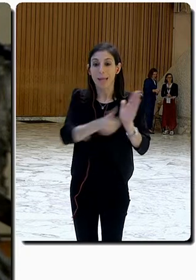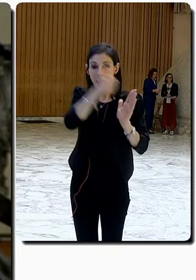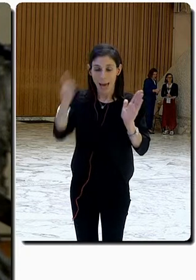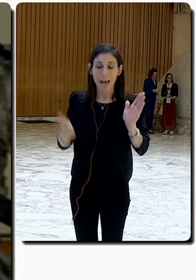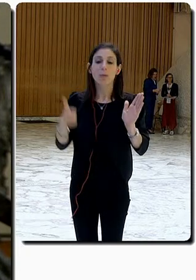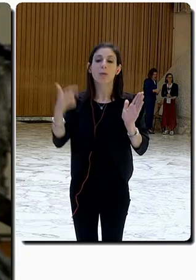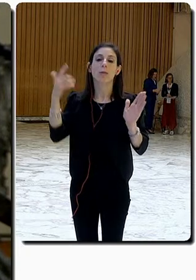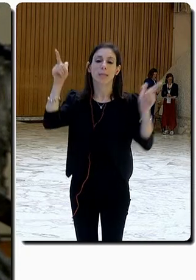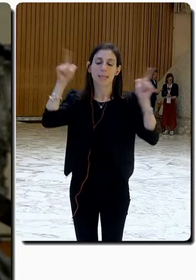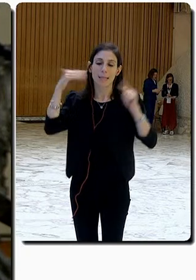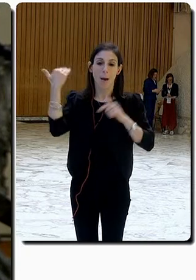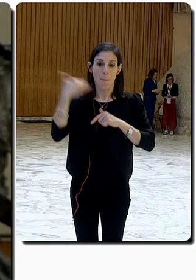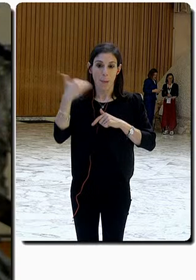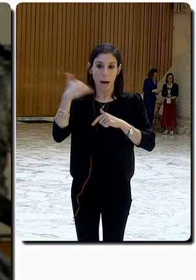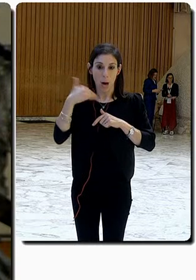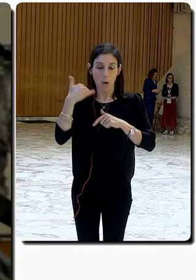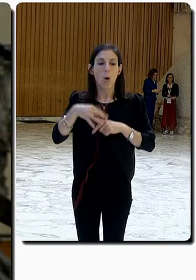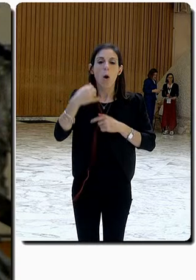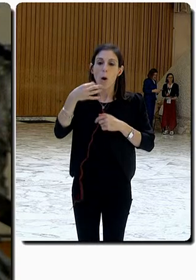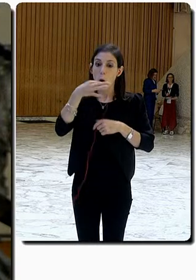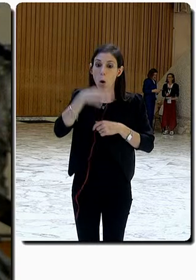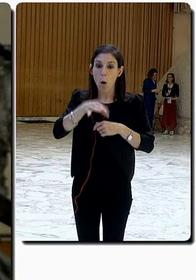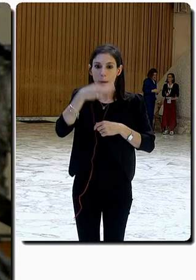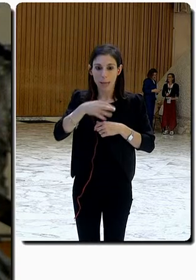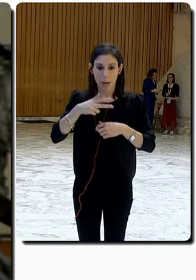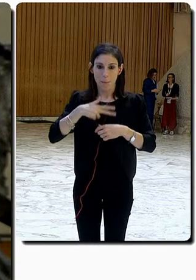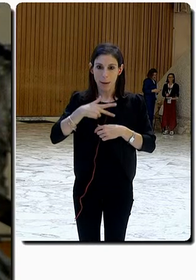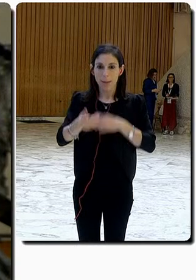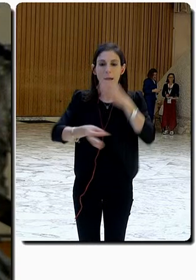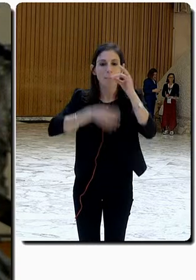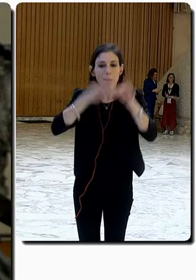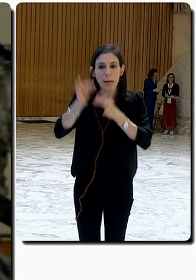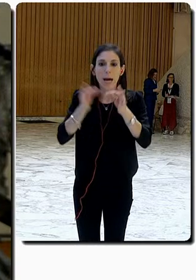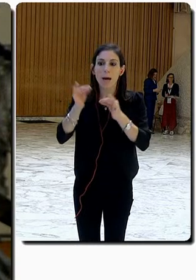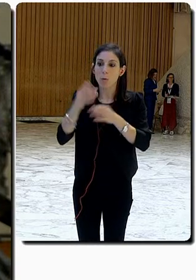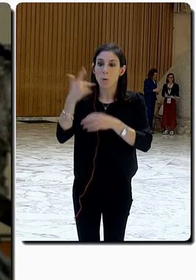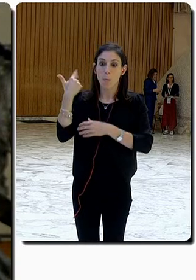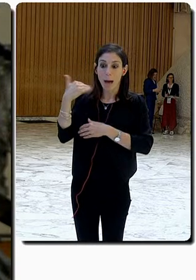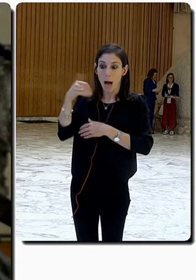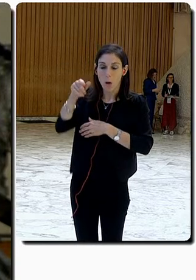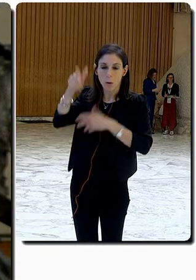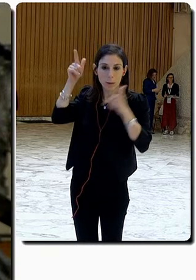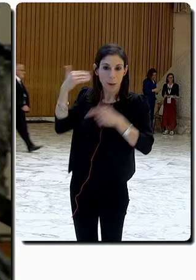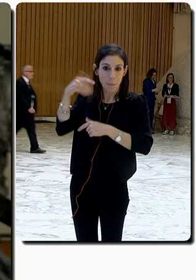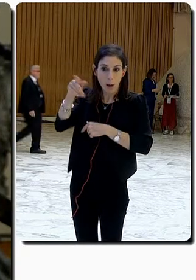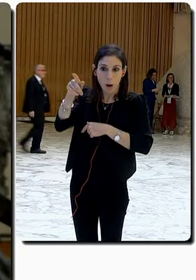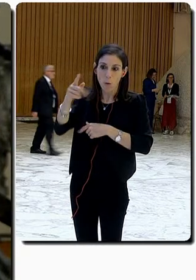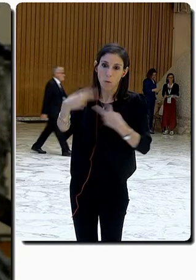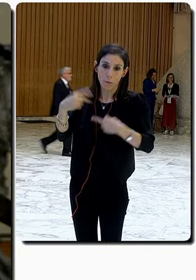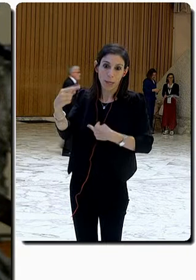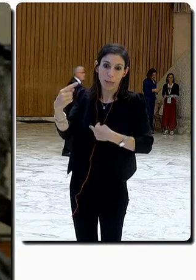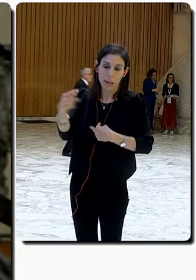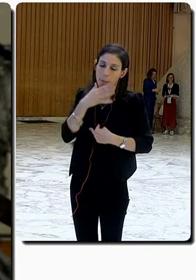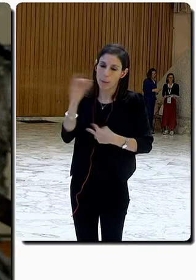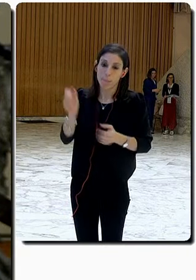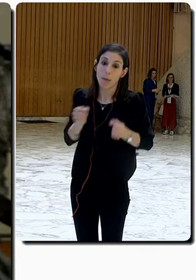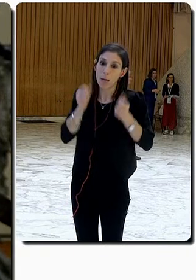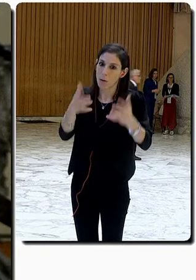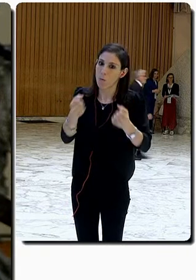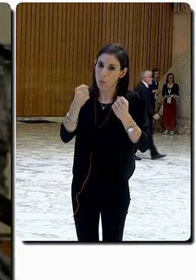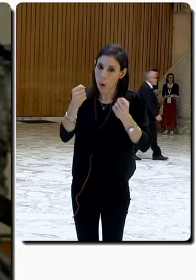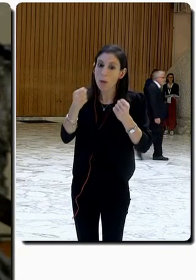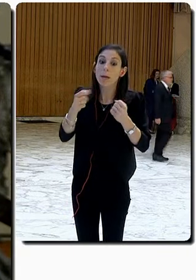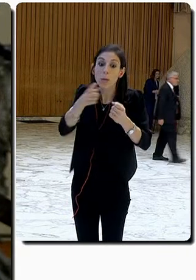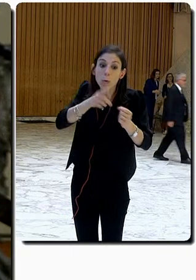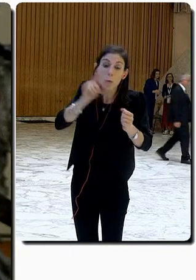missionnaire de Saint-Paul et a rappelé que nous sommes tous appelés à être missionnaires par la grâce du baptême. Et je me suis demandé, moi